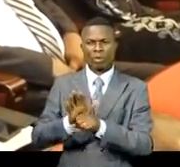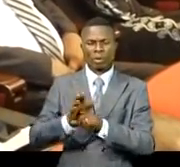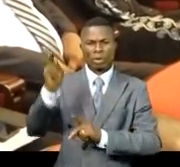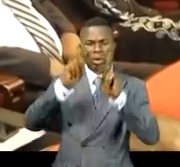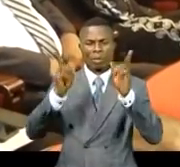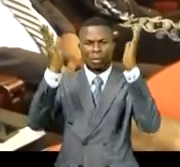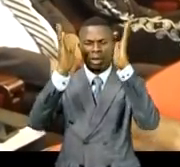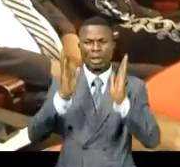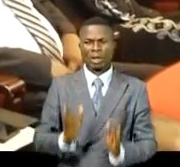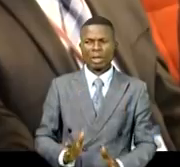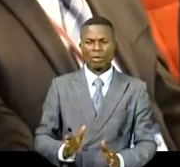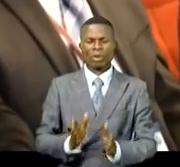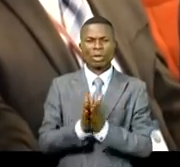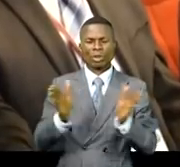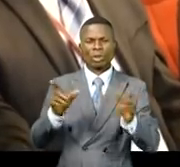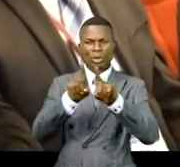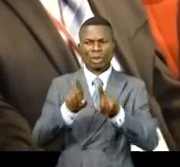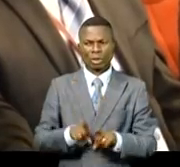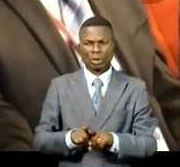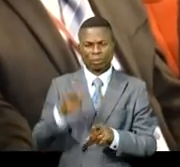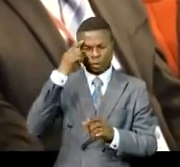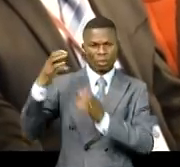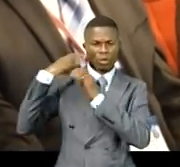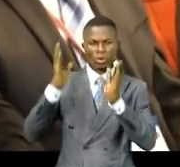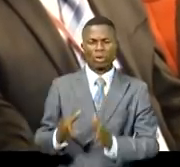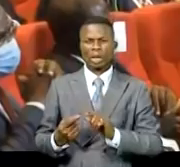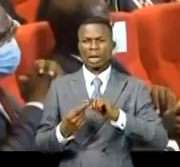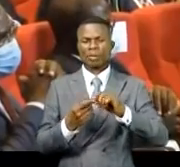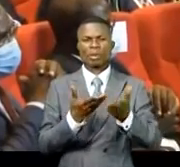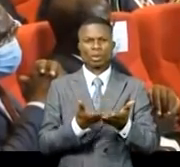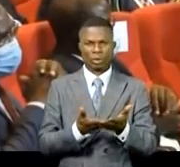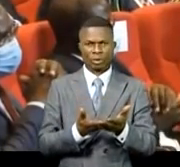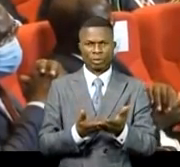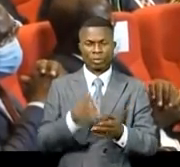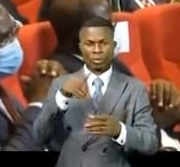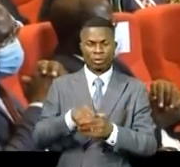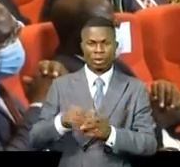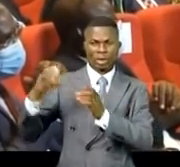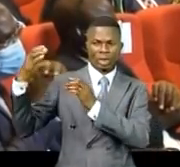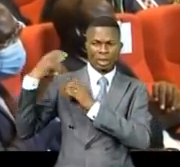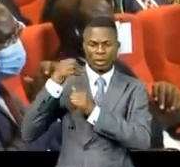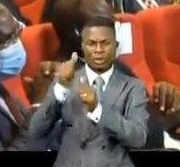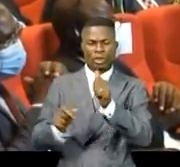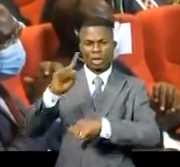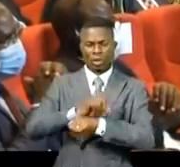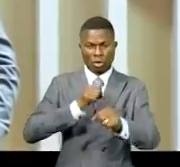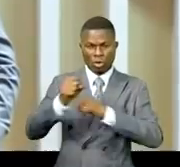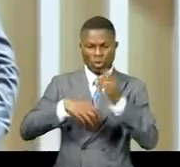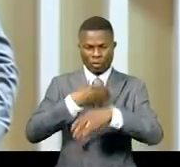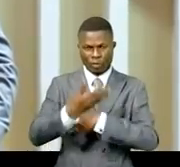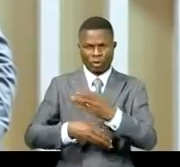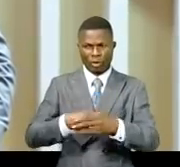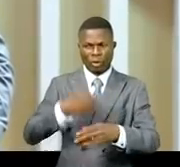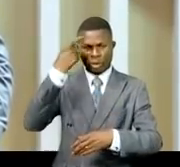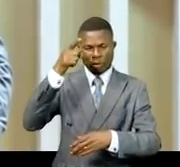peuple africain en général et pour les chargeurs en particulier. Dans votre tâche quotidienne de lutte que vous menez